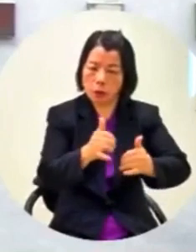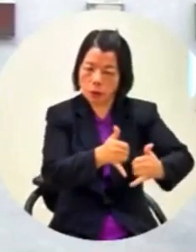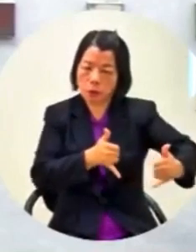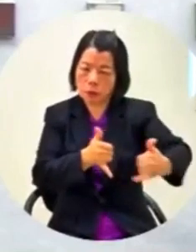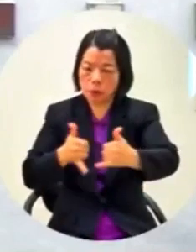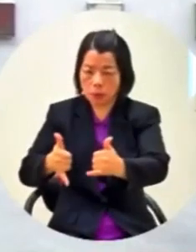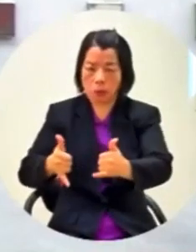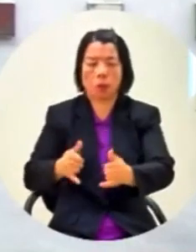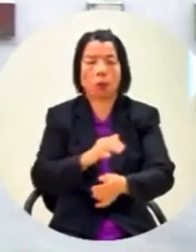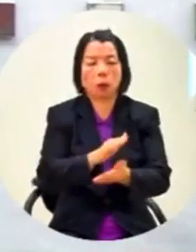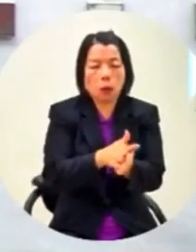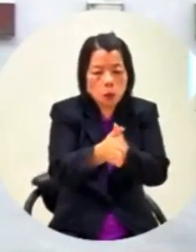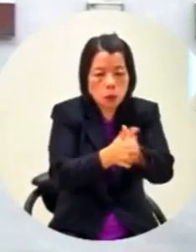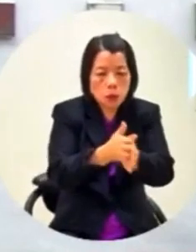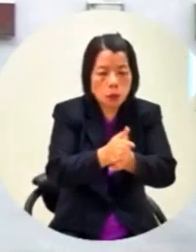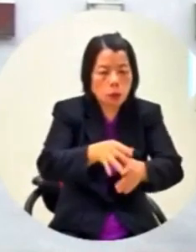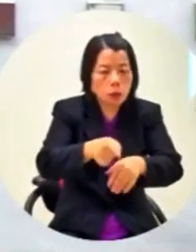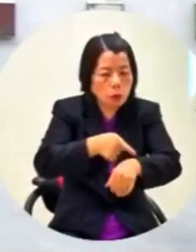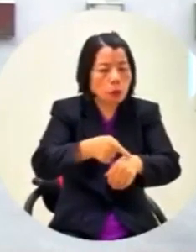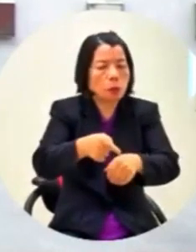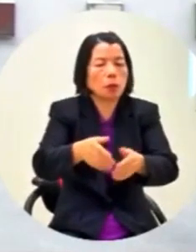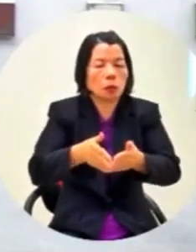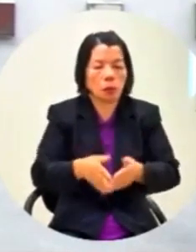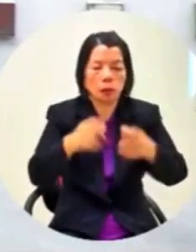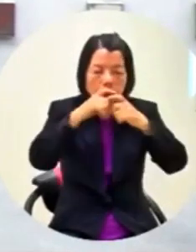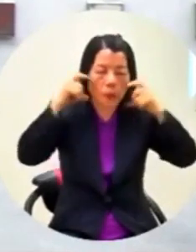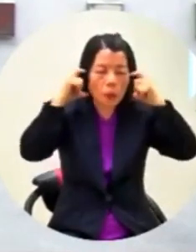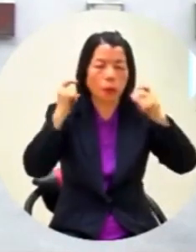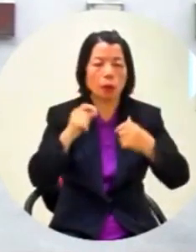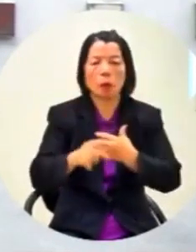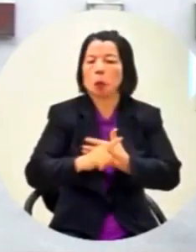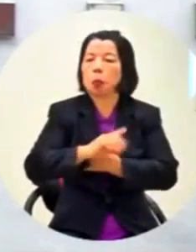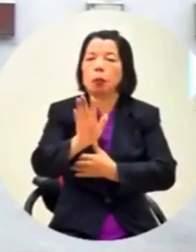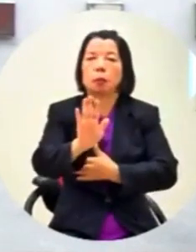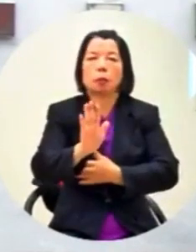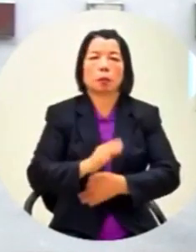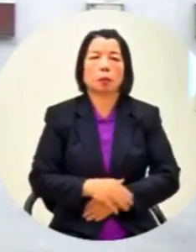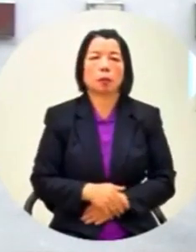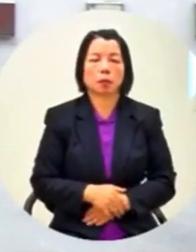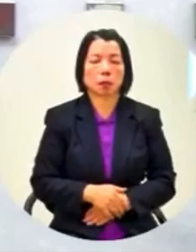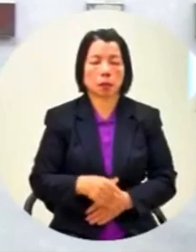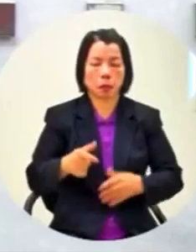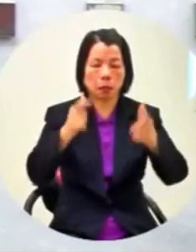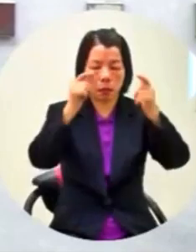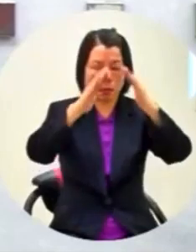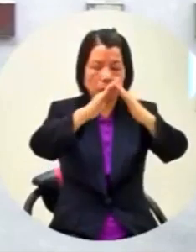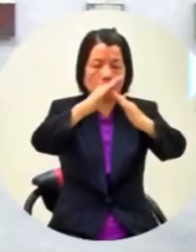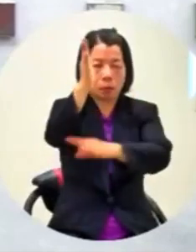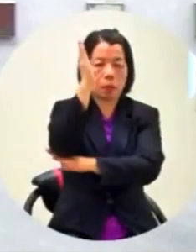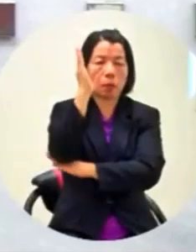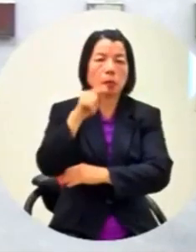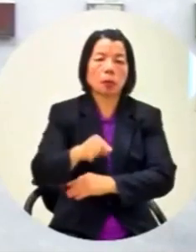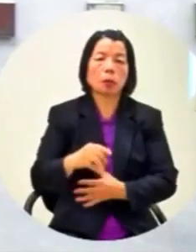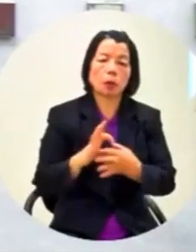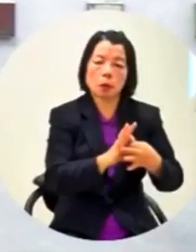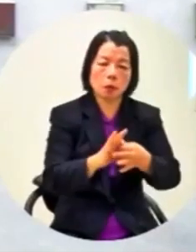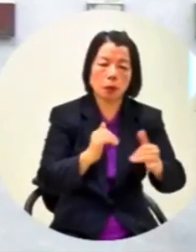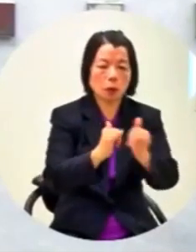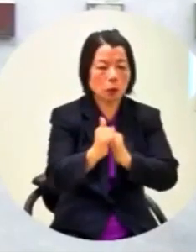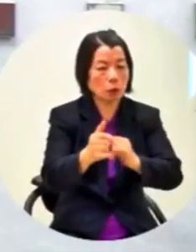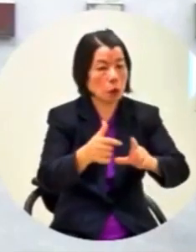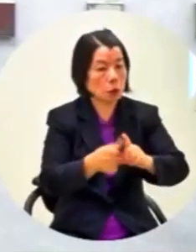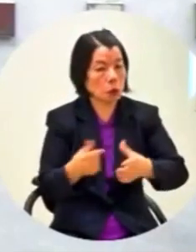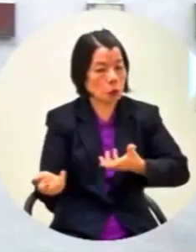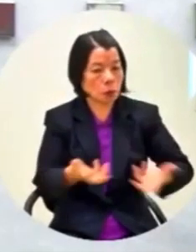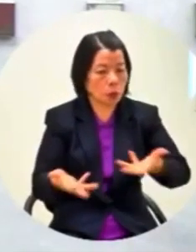手，戴口罩，不要恐慌。市政府为了社区感染防疫，我